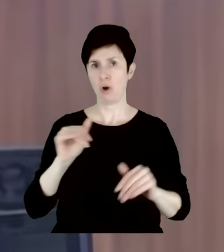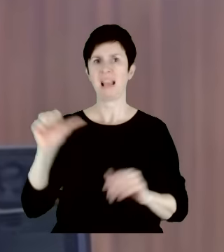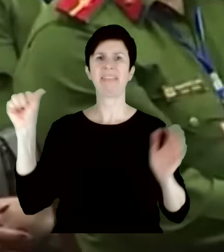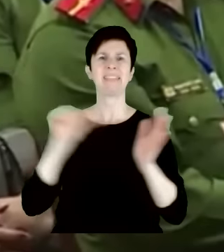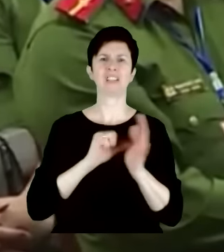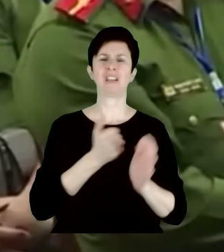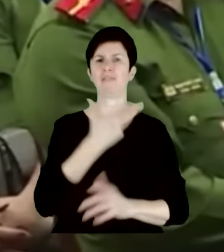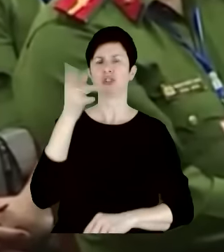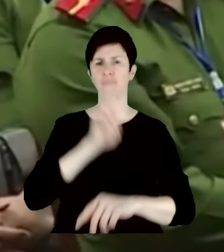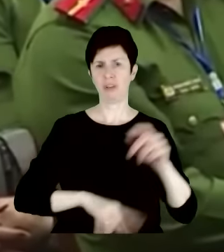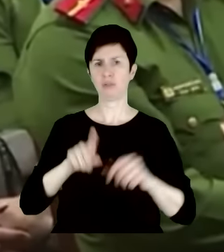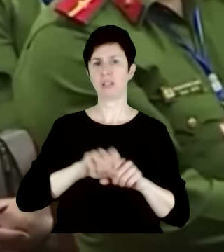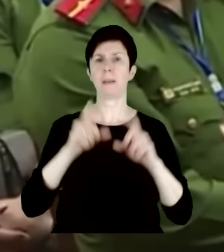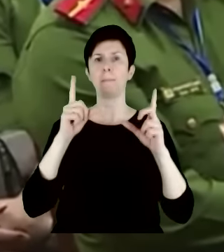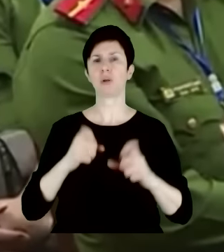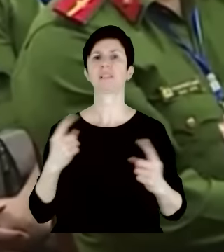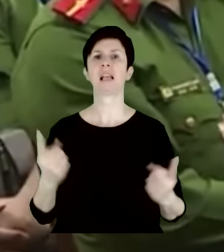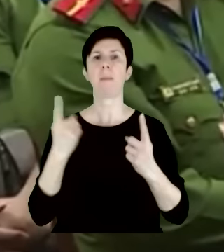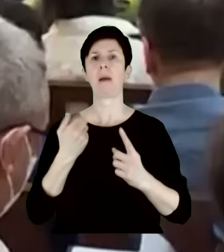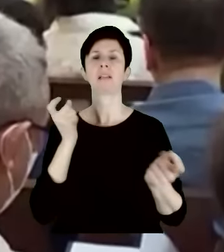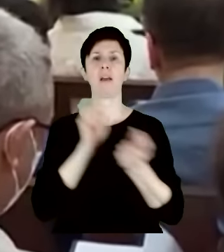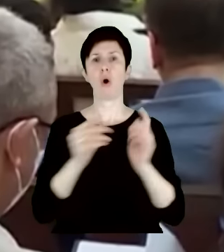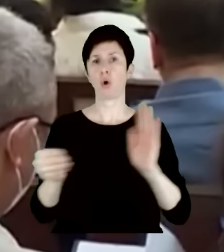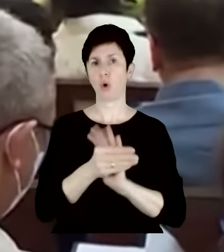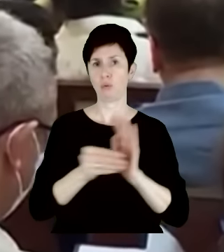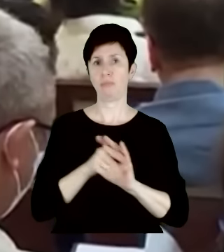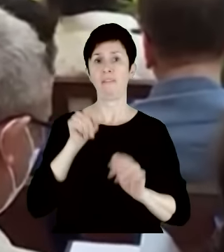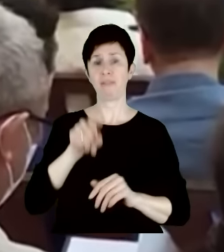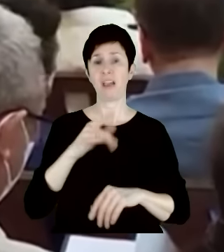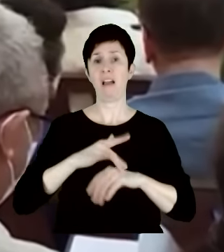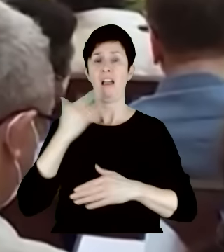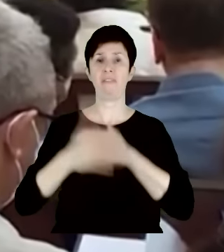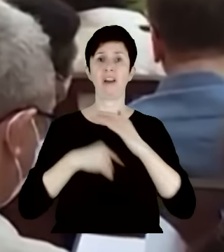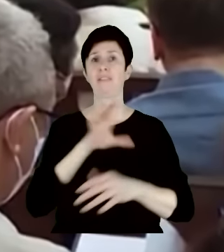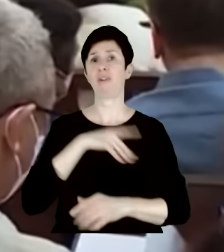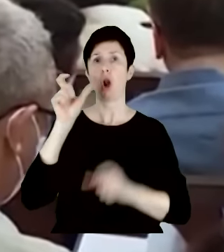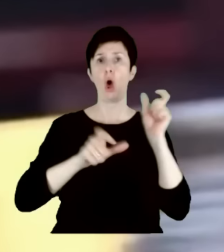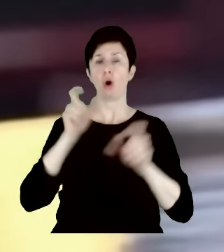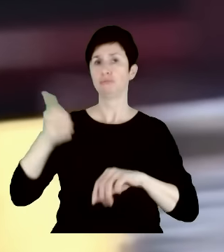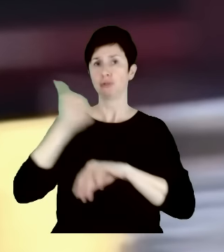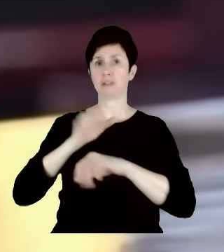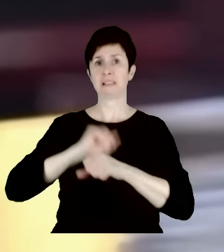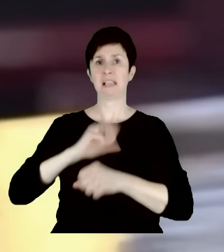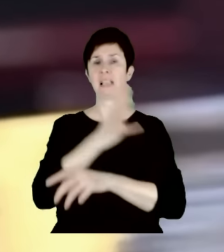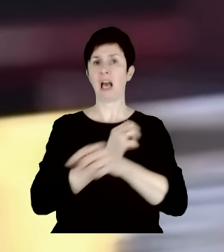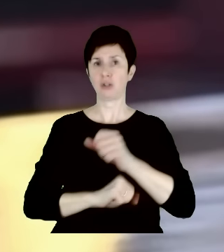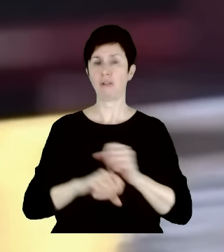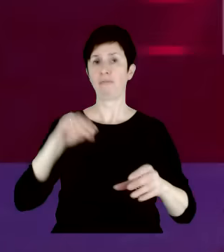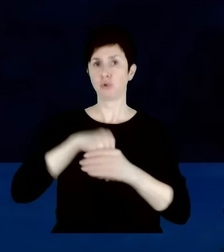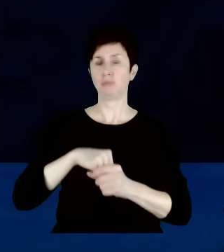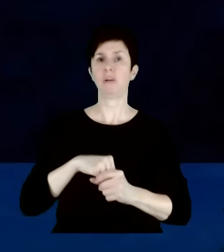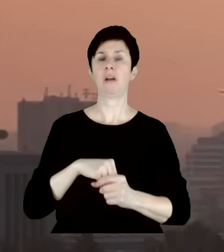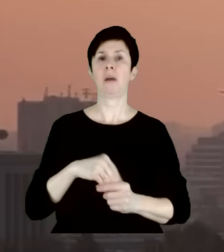prawników. Proces jest początkiem kampanii antykorupcyjnej. W jej wyniku wiele wysoko postawionych osób zostało aresztowanych. Wśród nich były prezydent Wo Wang